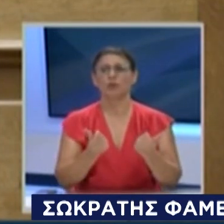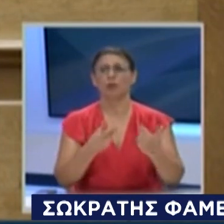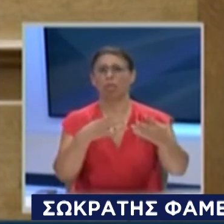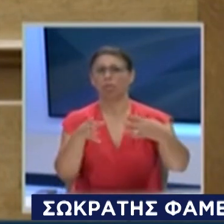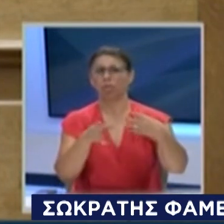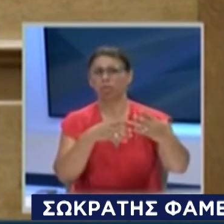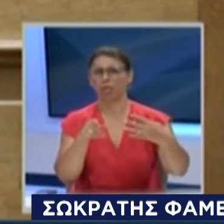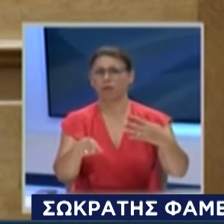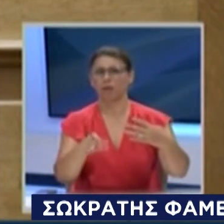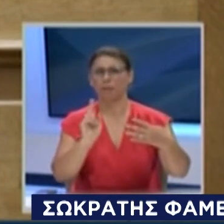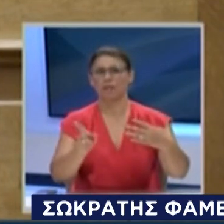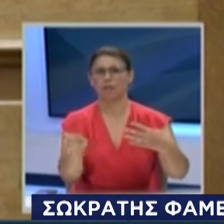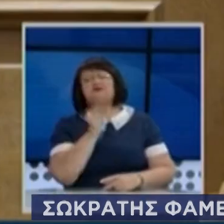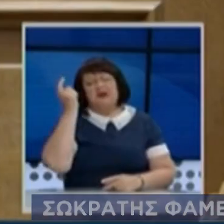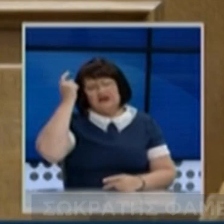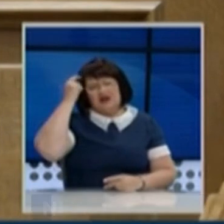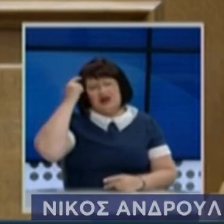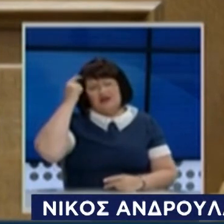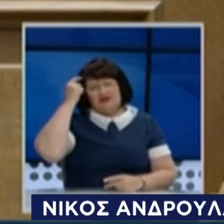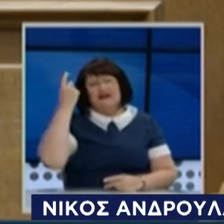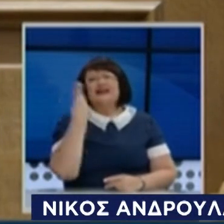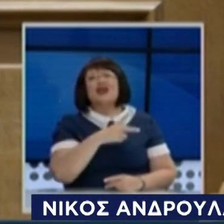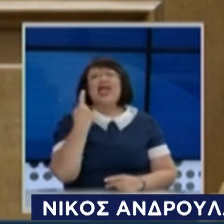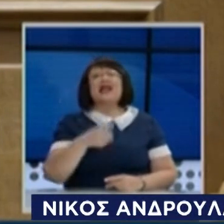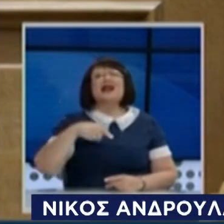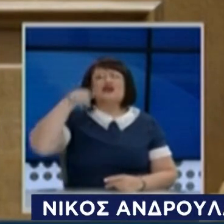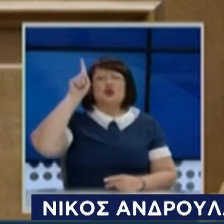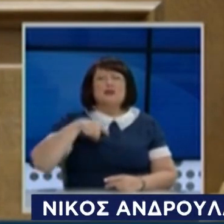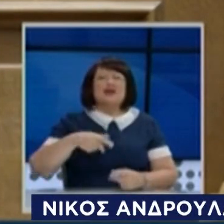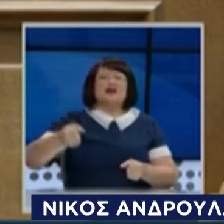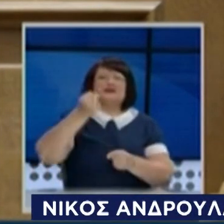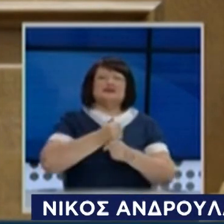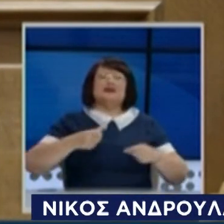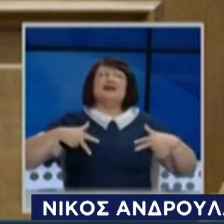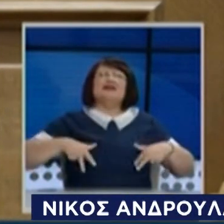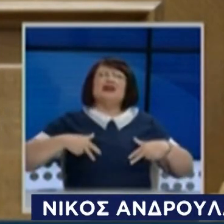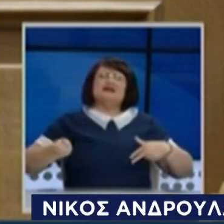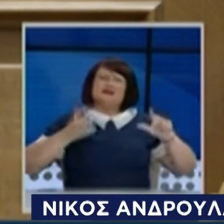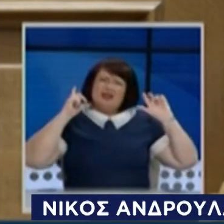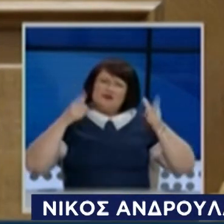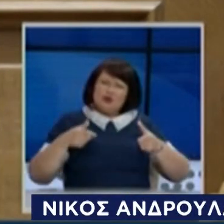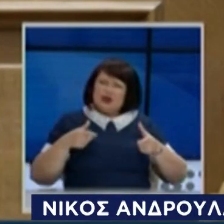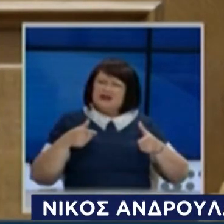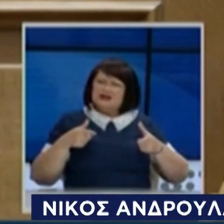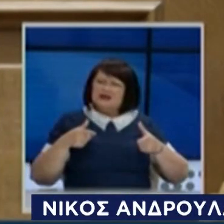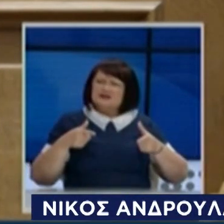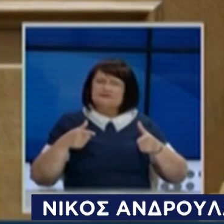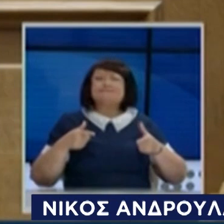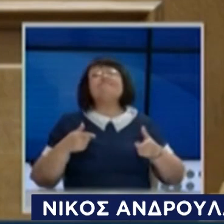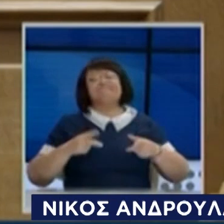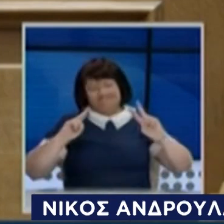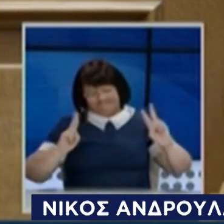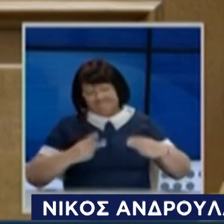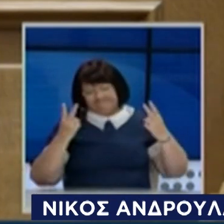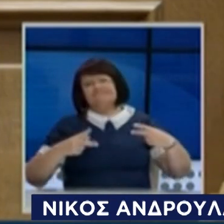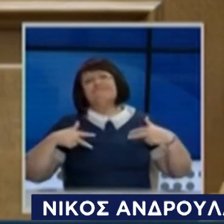παραπλανεί, είναι και αυτό το ίδιο επικίνδυνο. Οι δικές σας πρώτες 100 ημέρες, κύριοι της Νέας Δημοκρατίας, είναι τα αποκαλυπτήρια